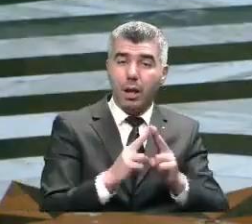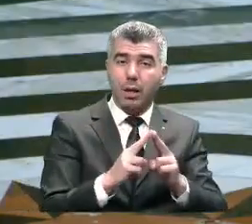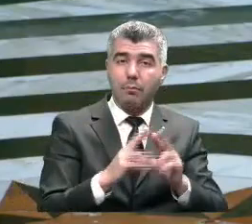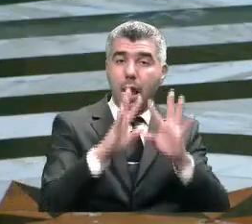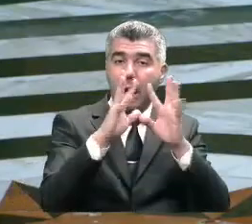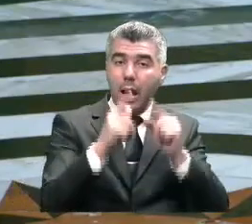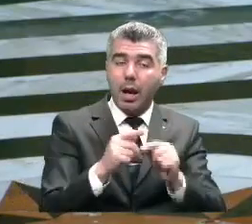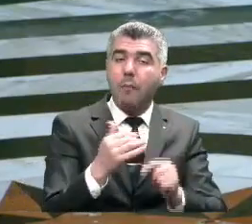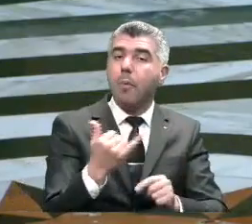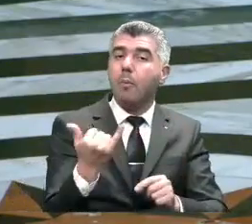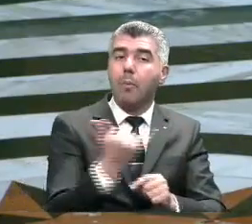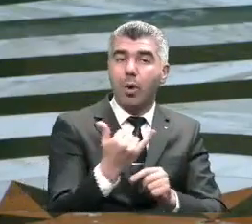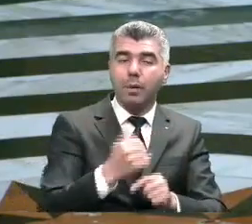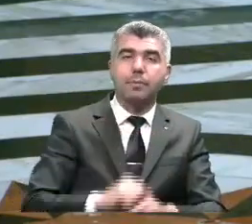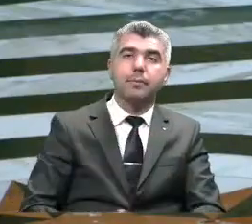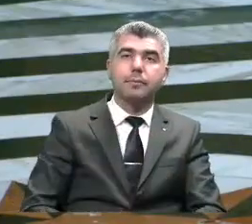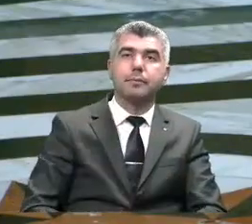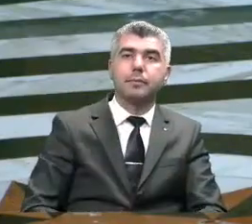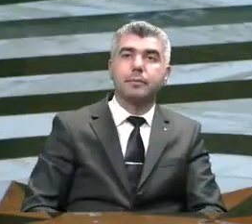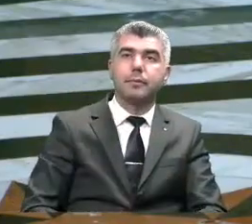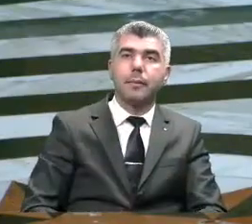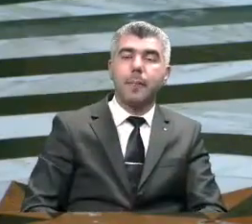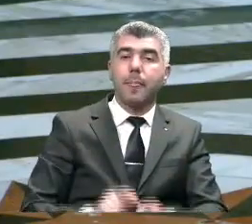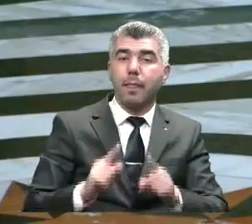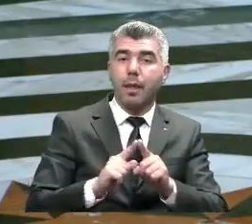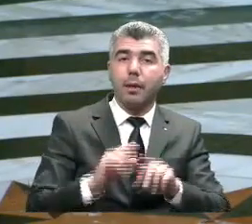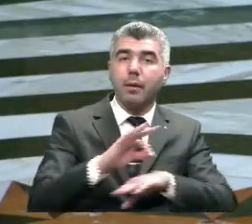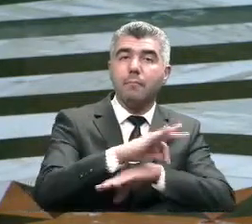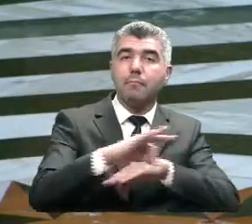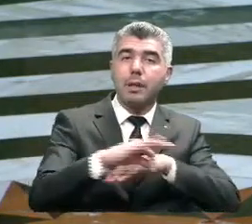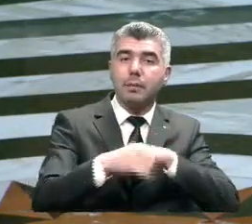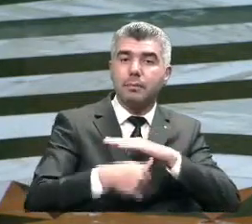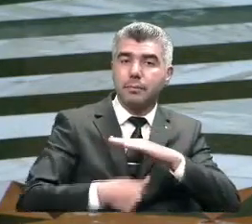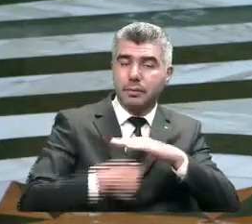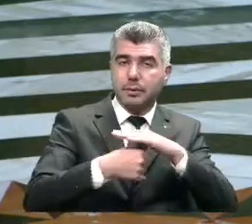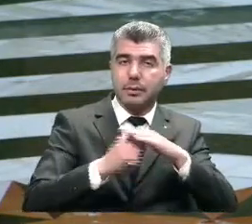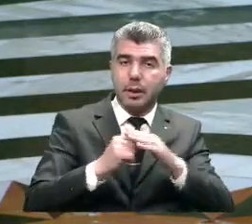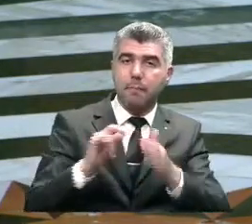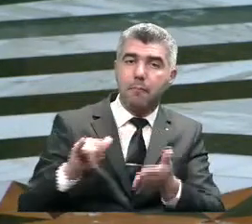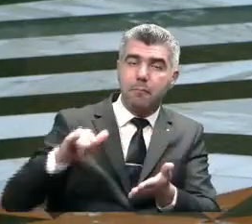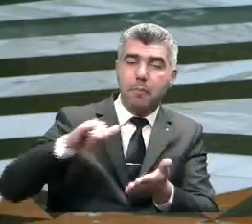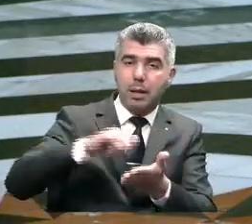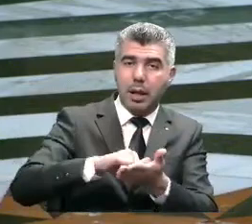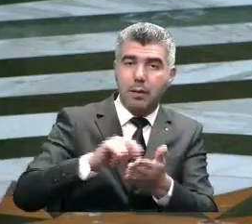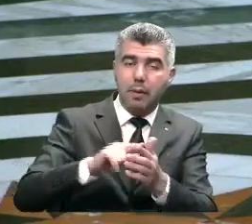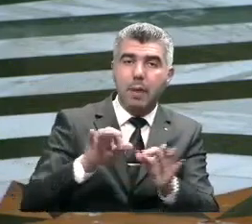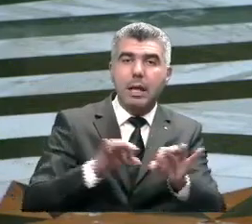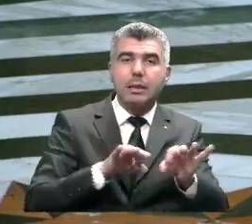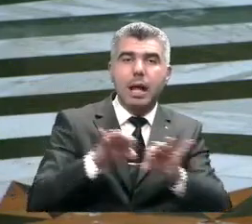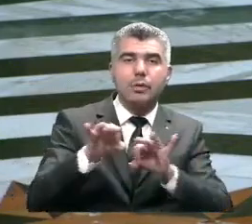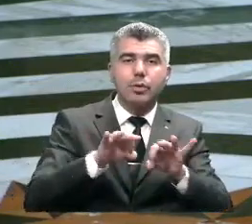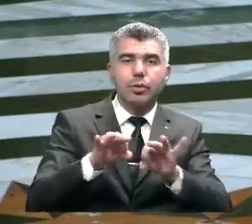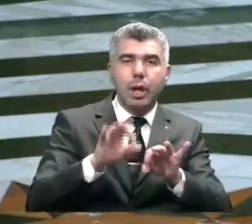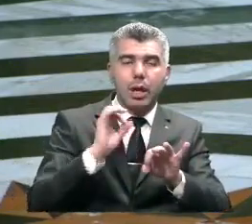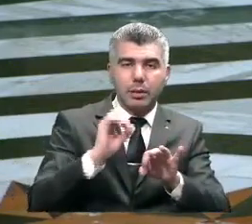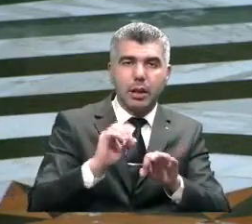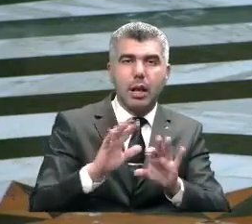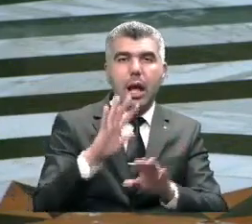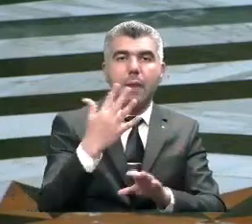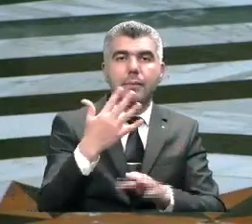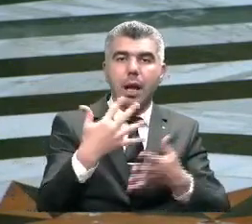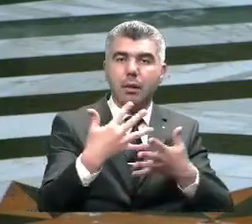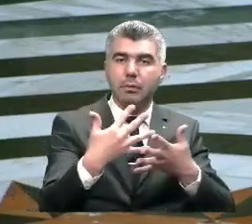جد مريحة. والمكتب الوطني للمطارات تتوفر على مخطط استراتيجي تيرتكز على 5 ديال